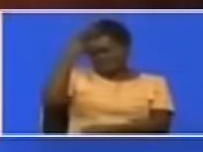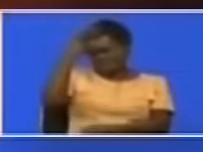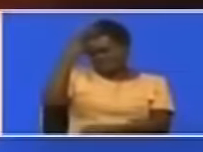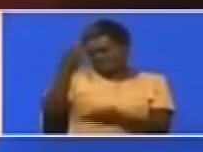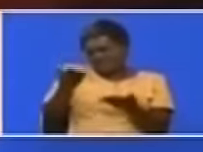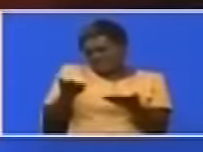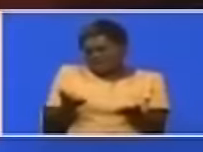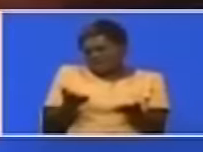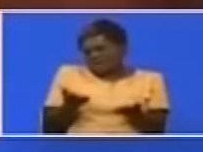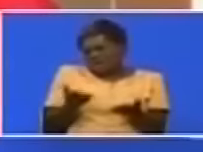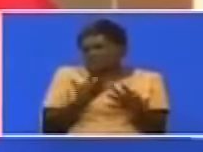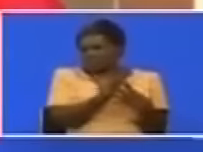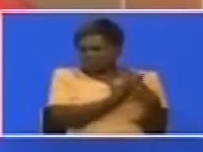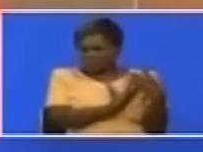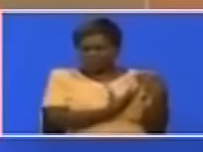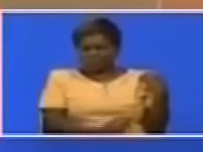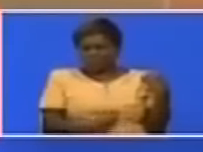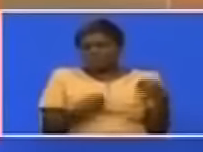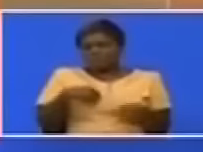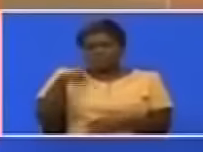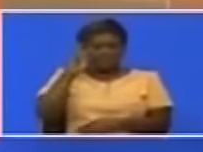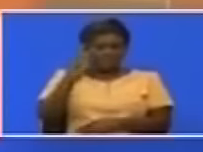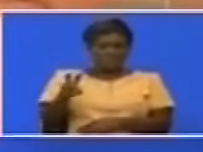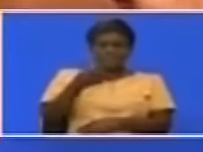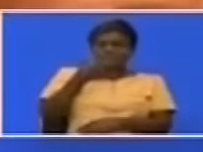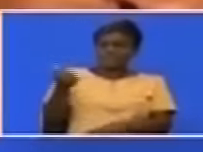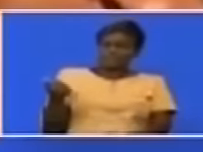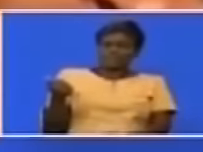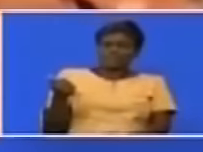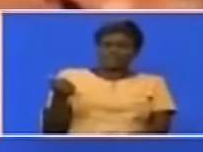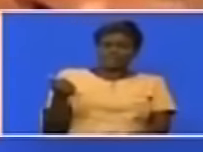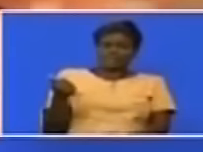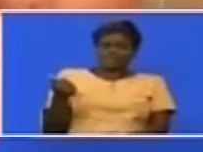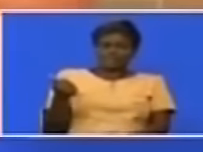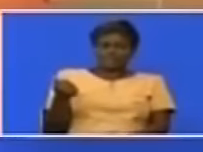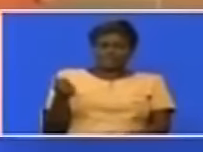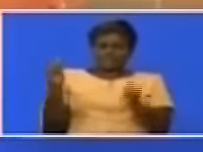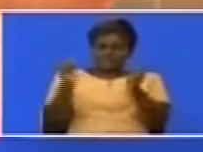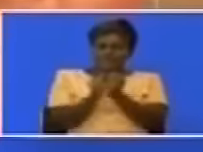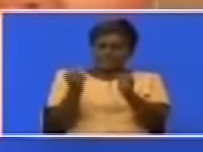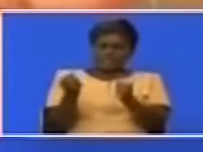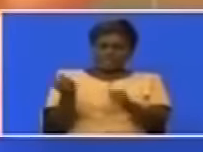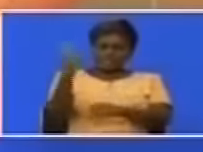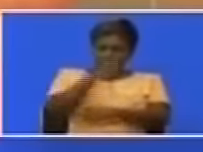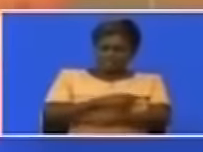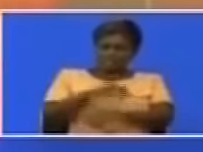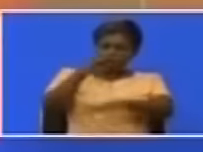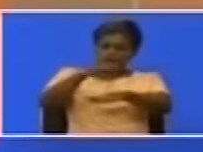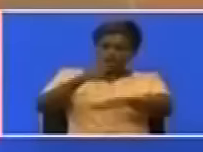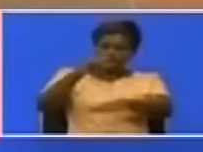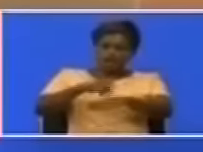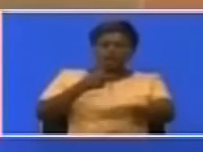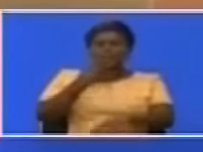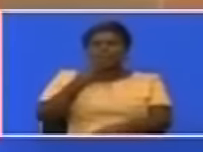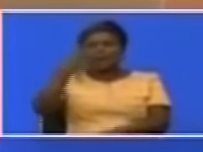zikiwa za kutikisa moyo. Mimi ningeonelea tangu hiyo time venye hizo vitu zili happen, wangeita wazazi